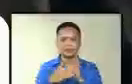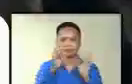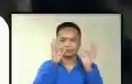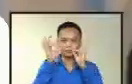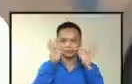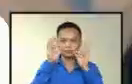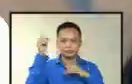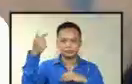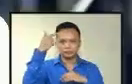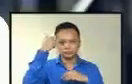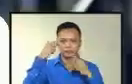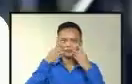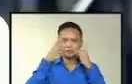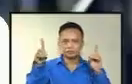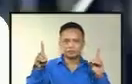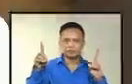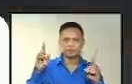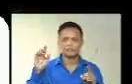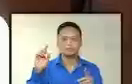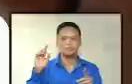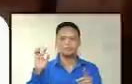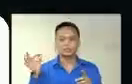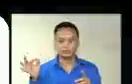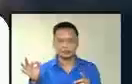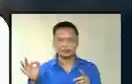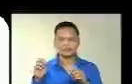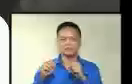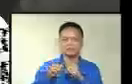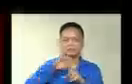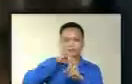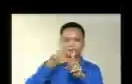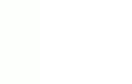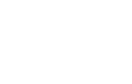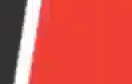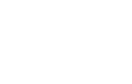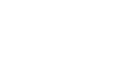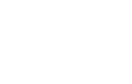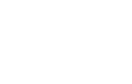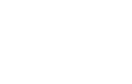Formal na iaanunsyo ang nominees ng 92nd Academy Awards sa January 13.